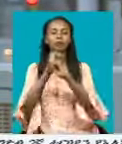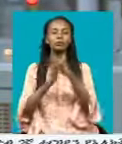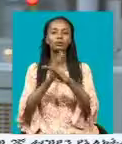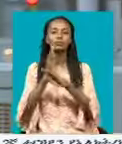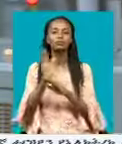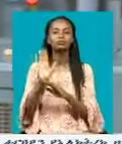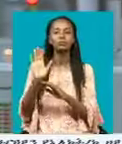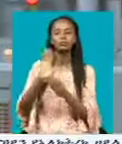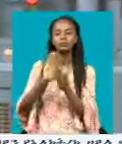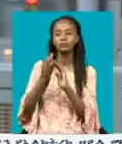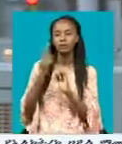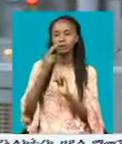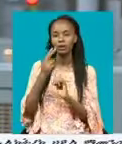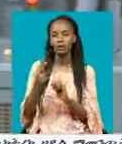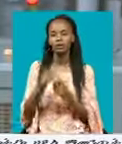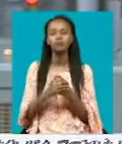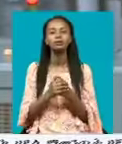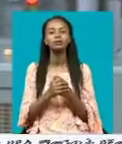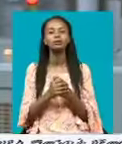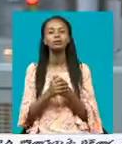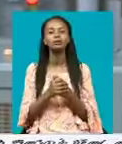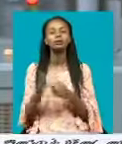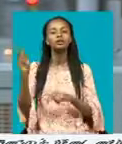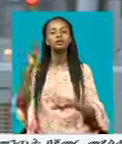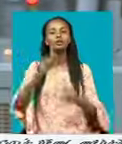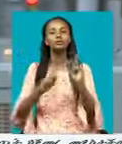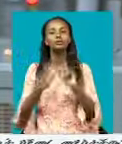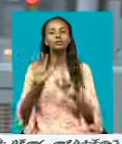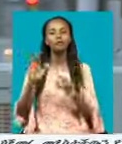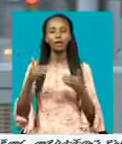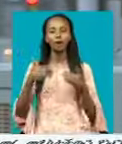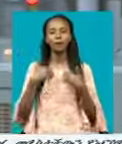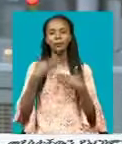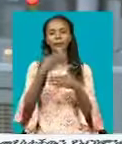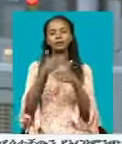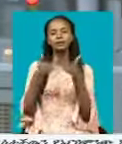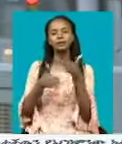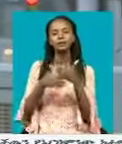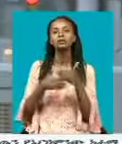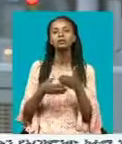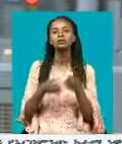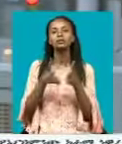ፕሮግረሱን እያየን ያው ለህብረተሰቡ ያለበትን